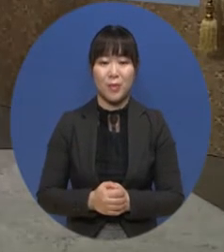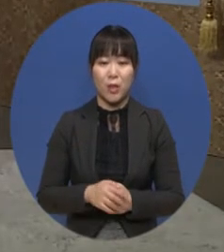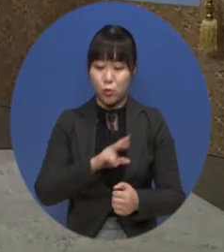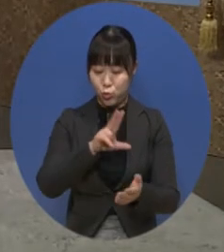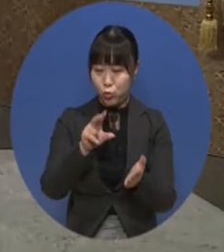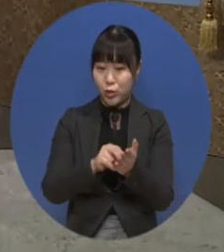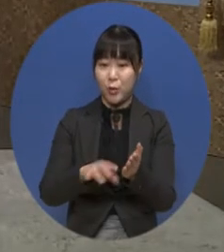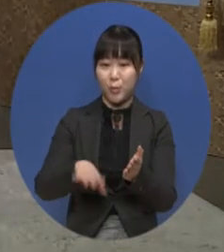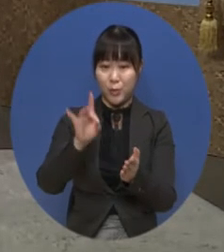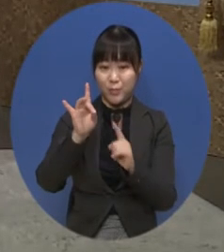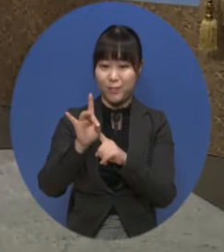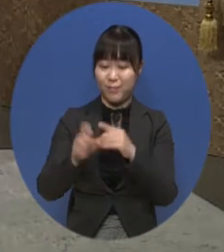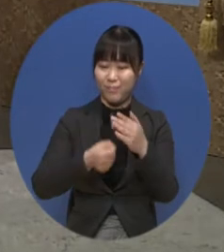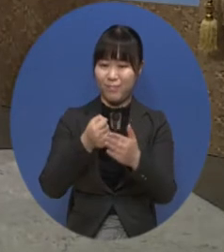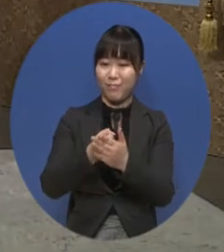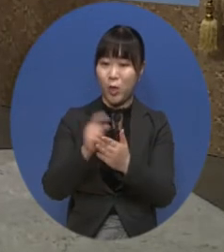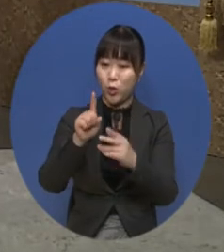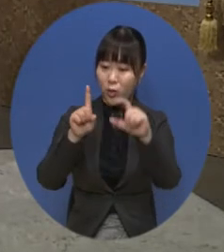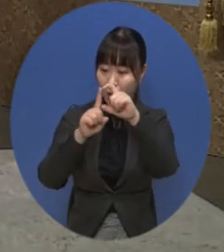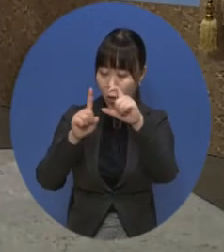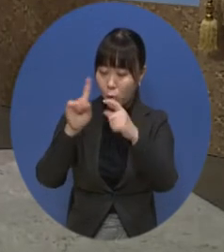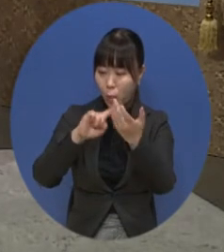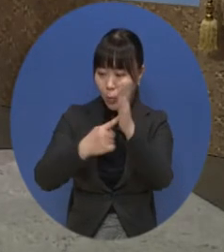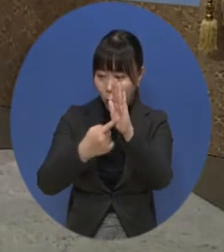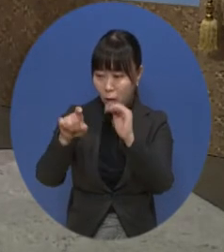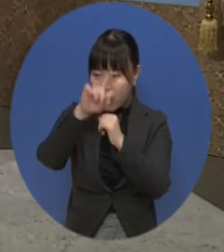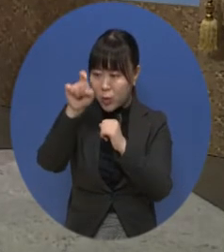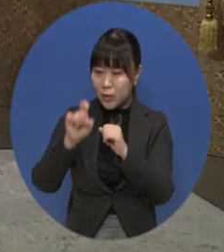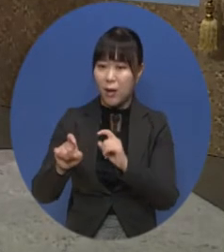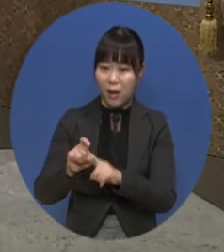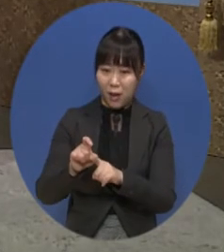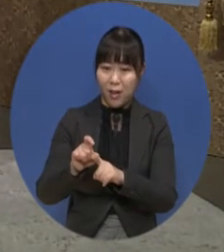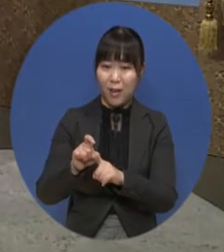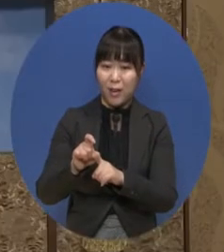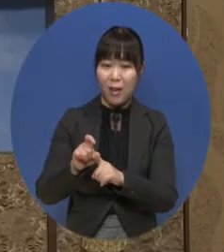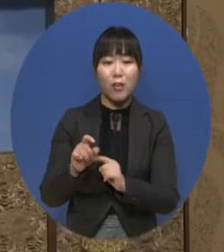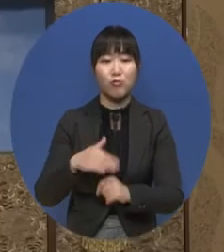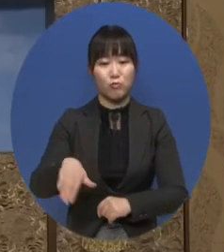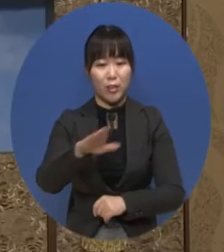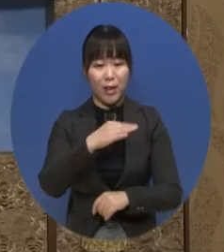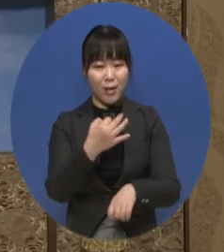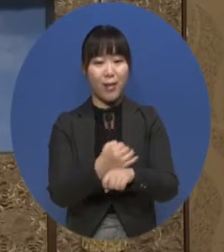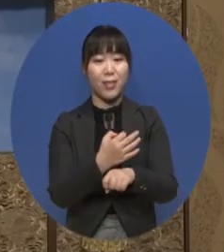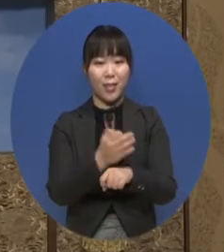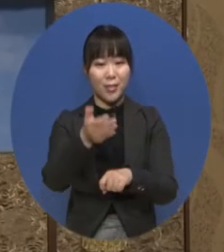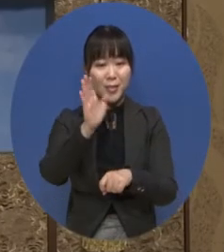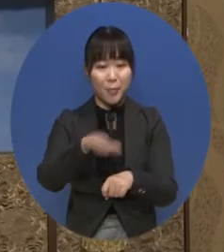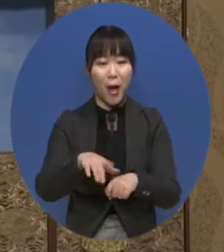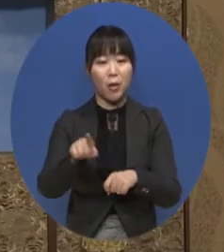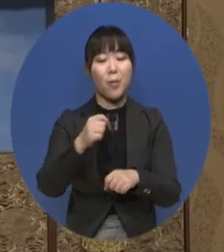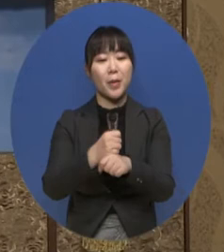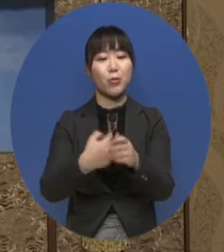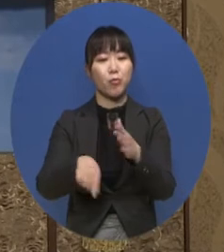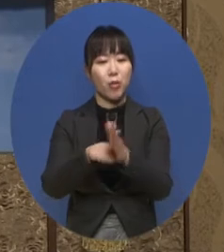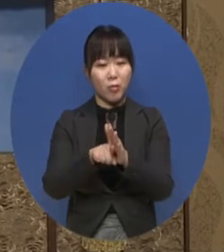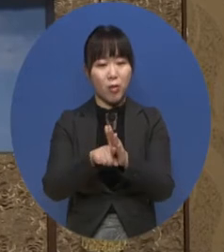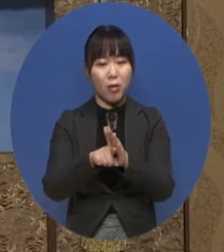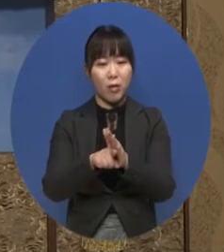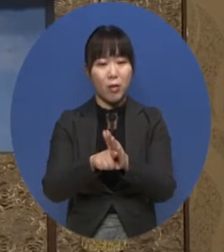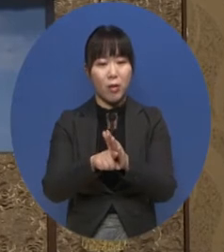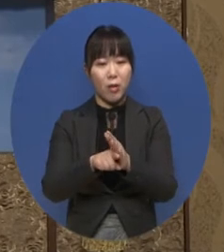주제를 선정하는 거. 어떤 단어, 어떤 표현을 할 것인가를 저희가 이렇게 간단하지만 이걸 하기 위해서 한